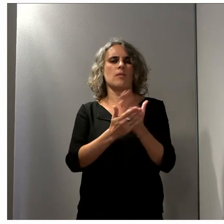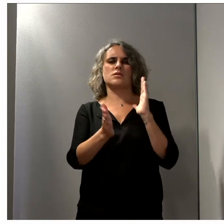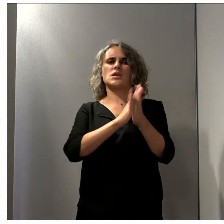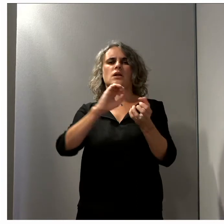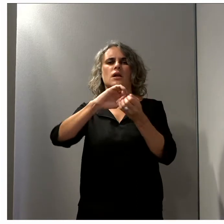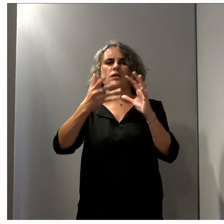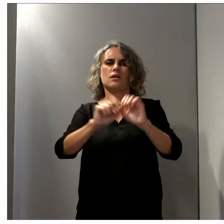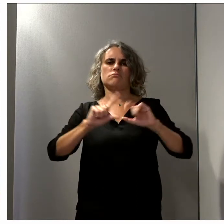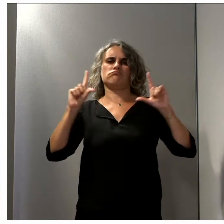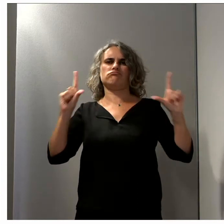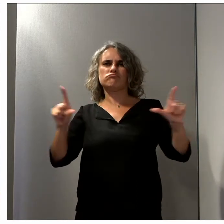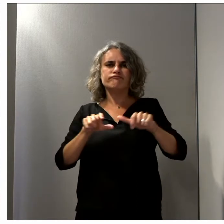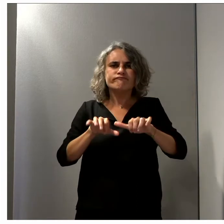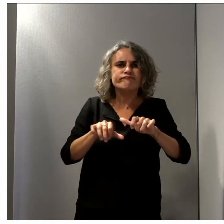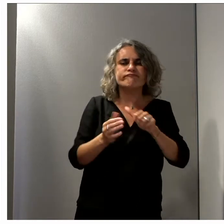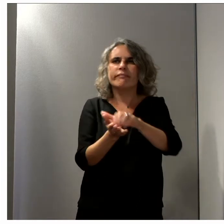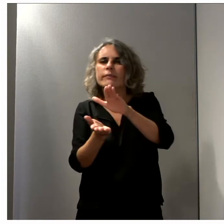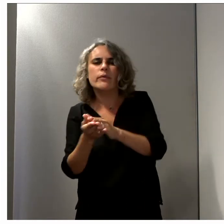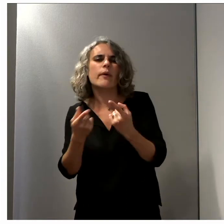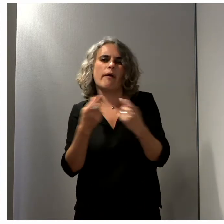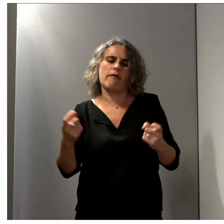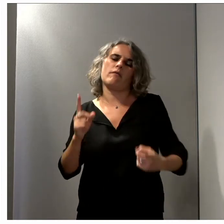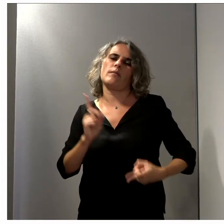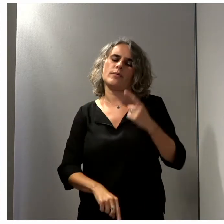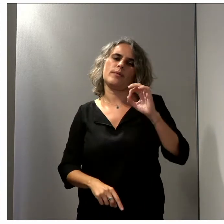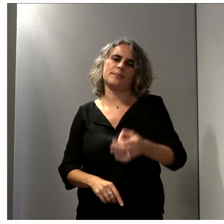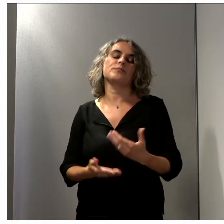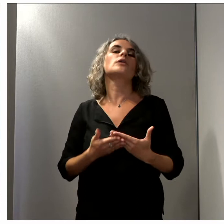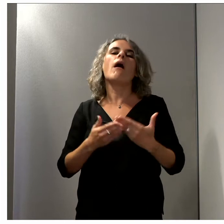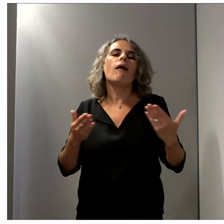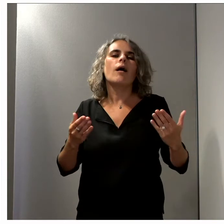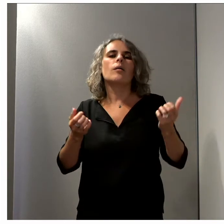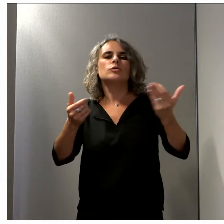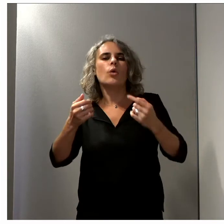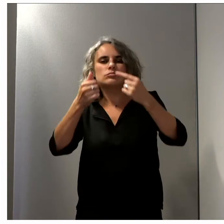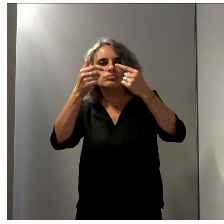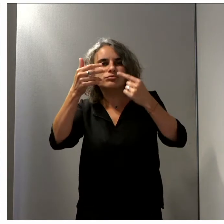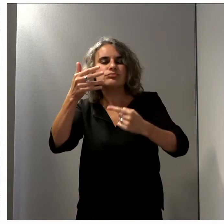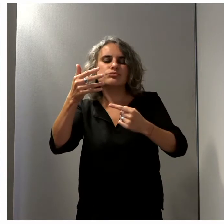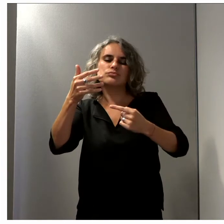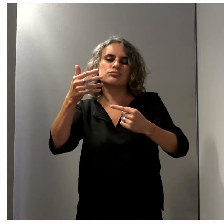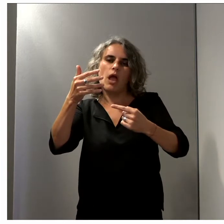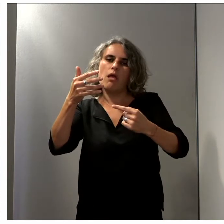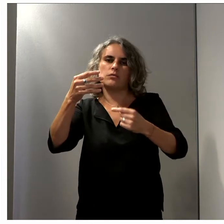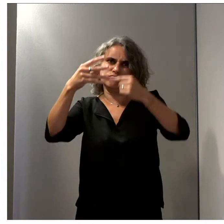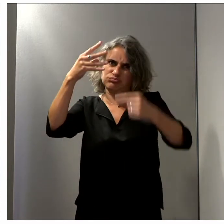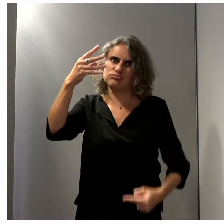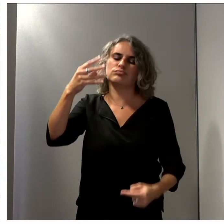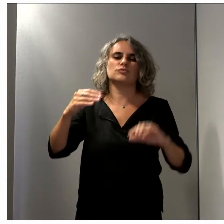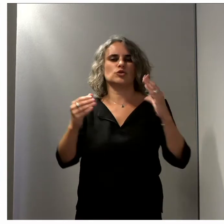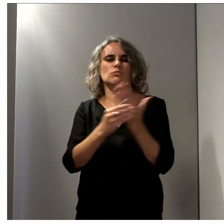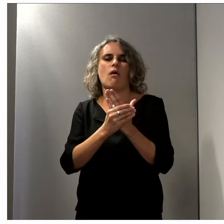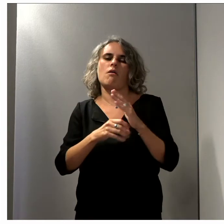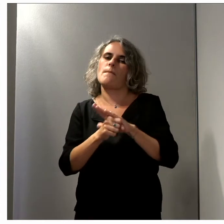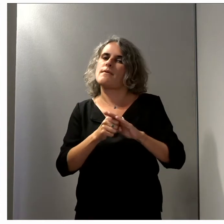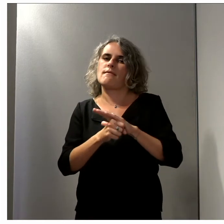ligne, de trouver des informations. Alors là, je vous cite les premières propositions, mais je crois qu'un document a été élaboré